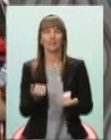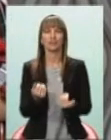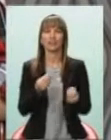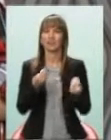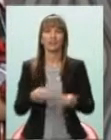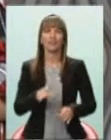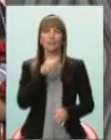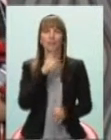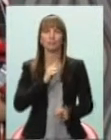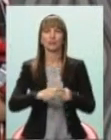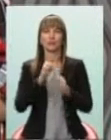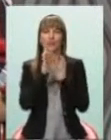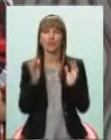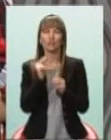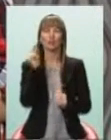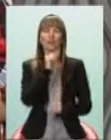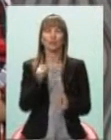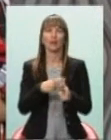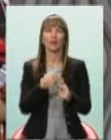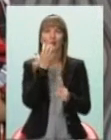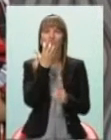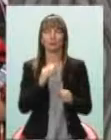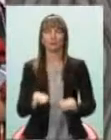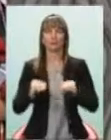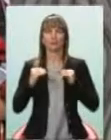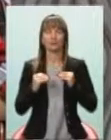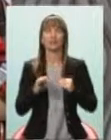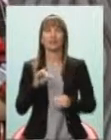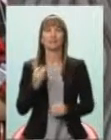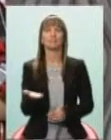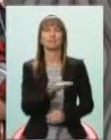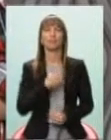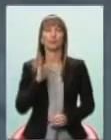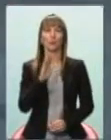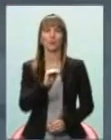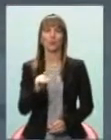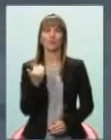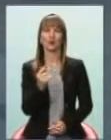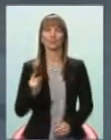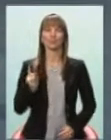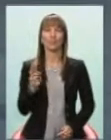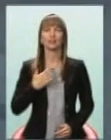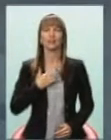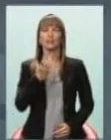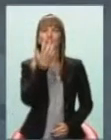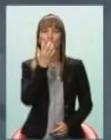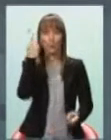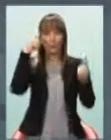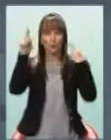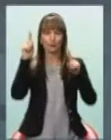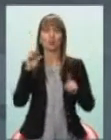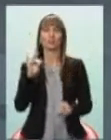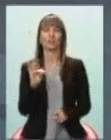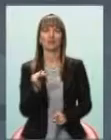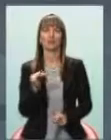швидко зігріватися чаєм або ковдрою тепленькою. І ми з вами будемо прощатися. Вас чекає далі наш теплий мультик.